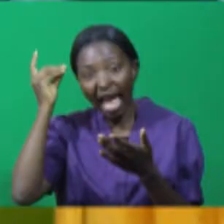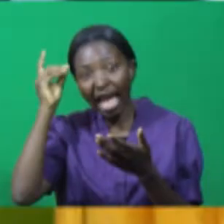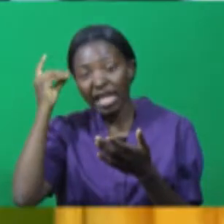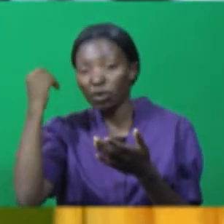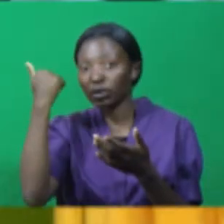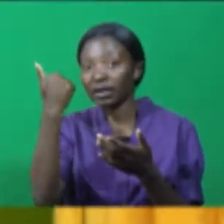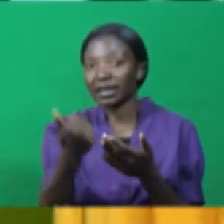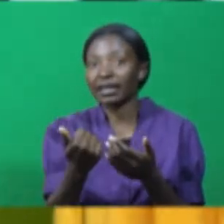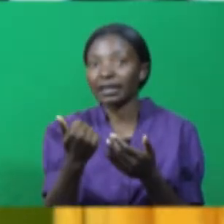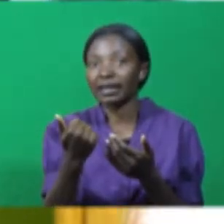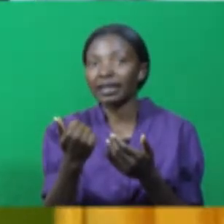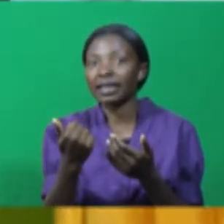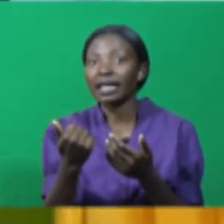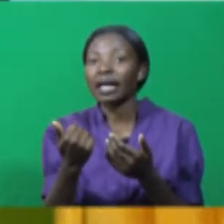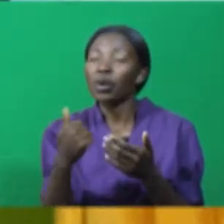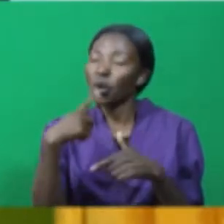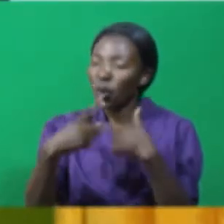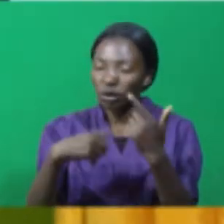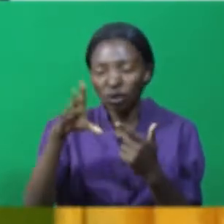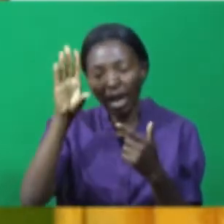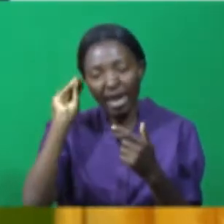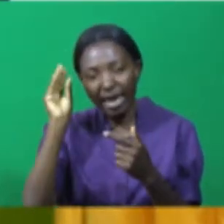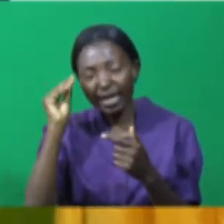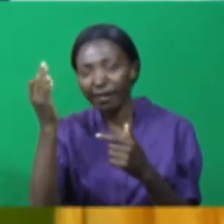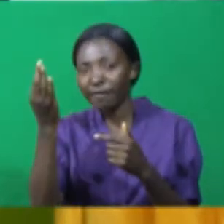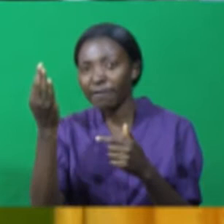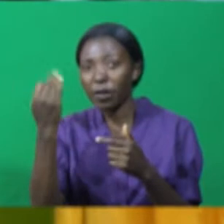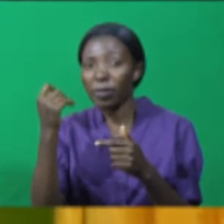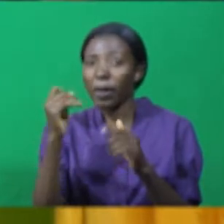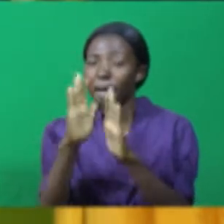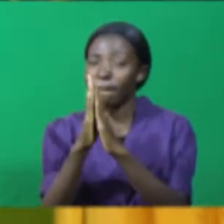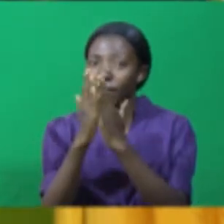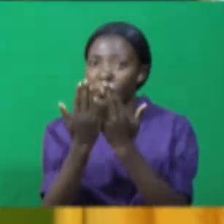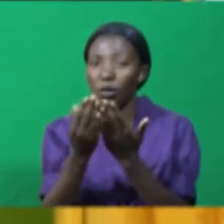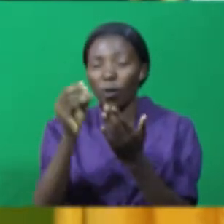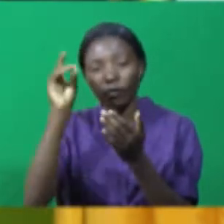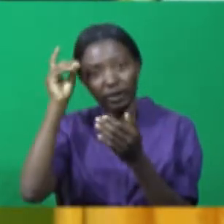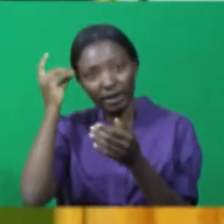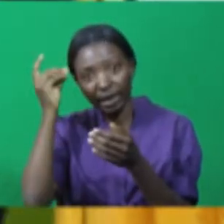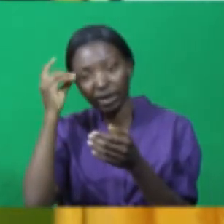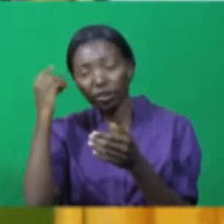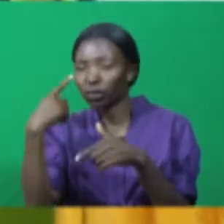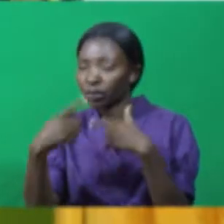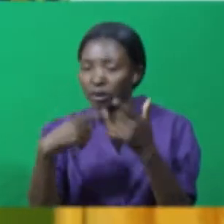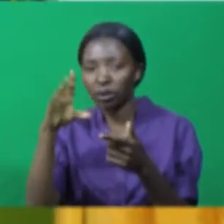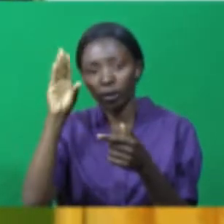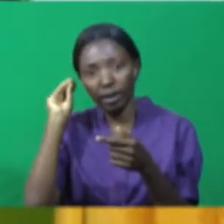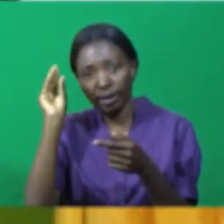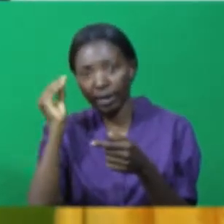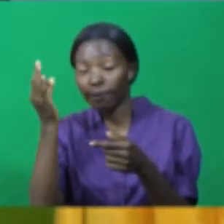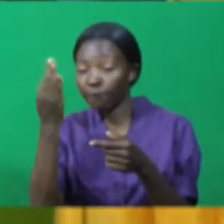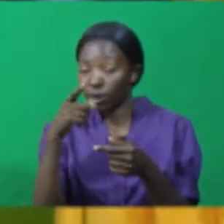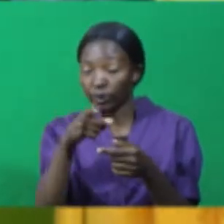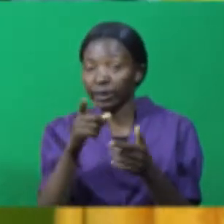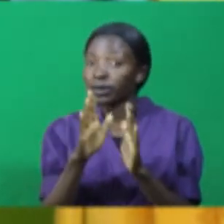Daniel mubhuku raDaniel ndomatiri kumbotenderera tiri gore rino vatere tikapamba nayo uchaona kuti mubhuku